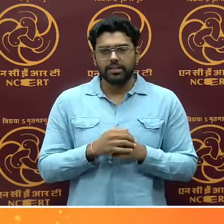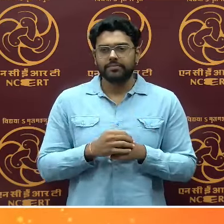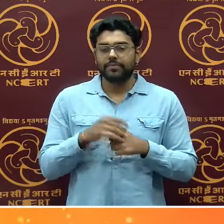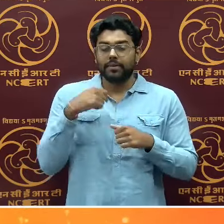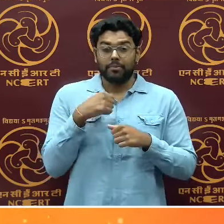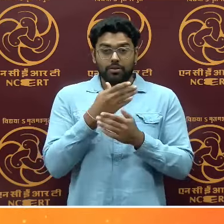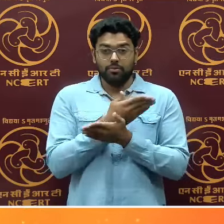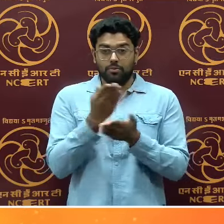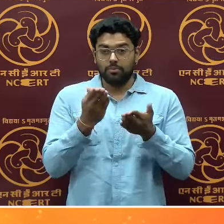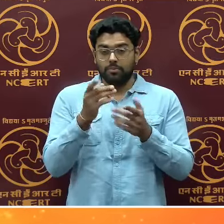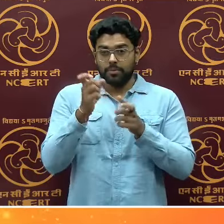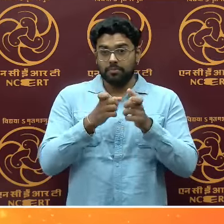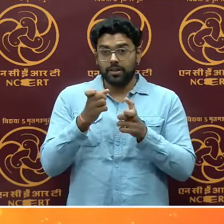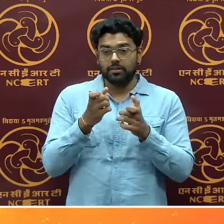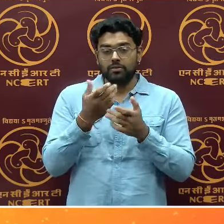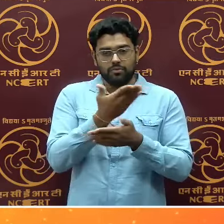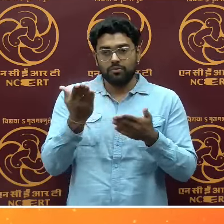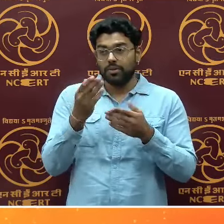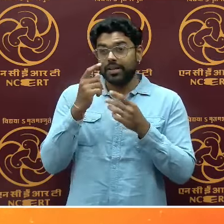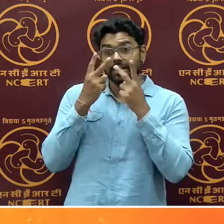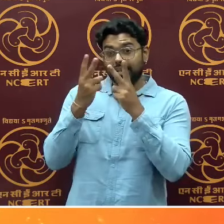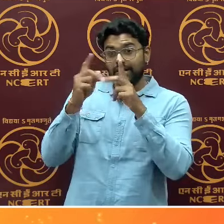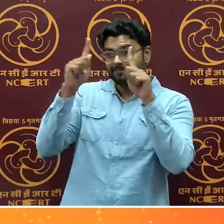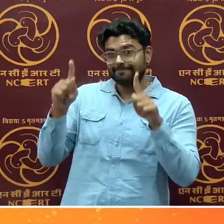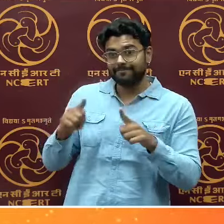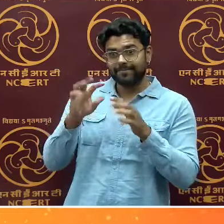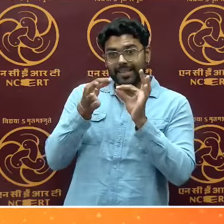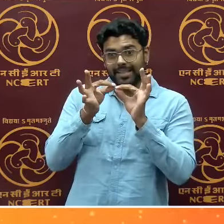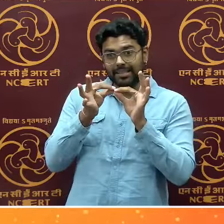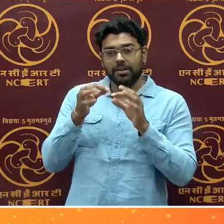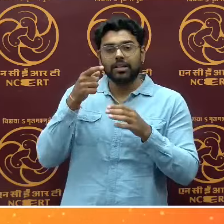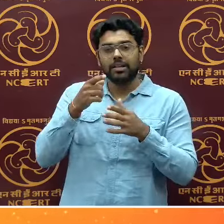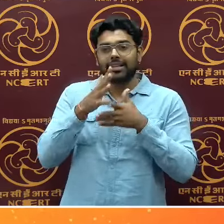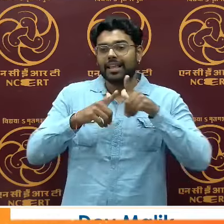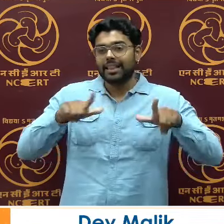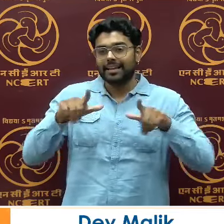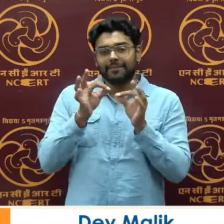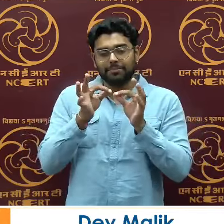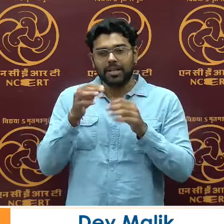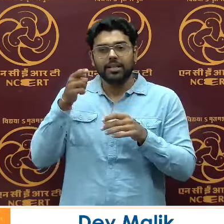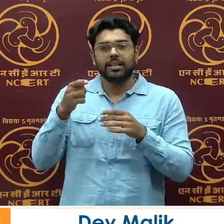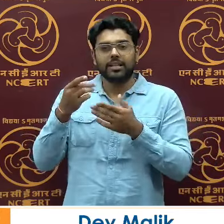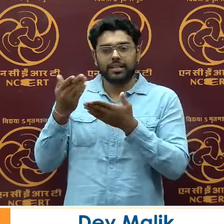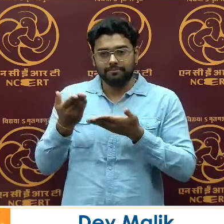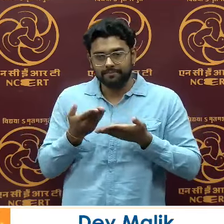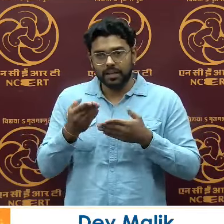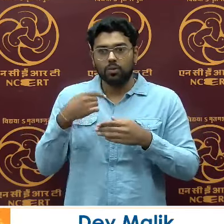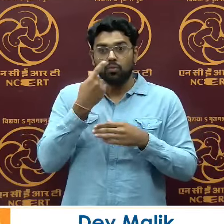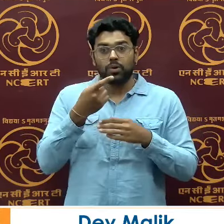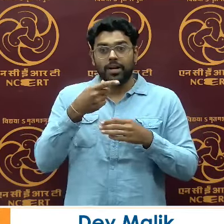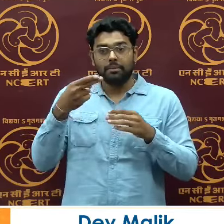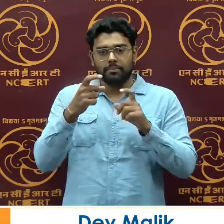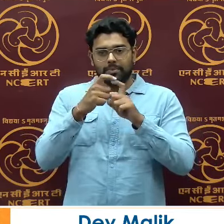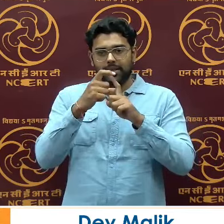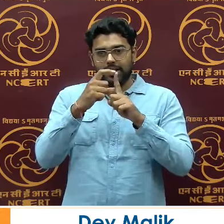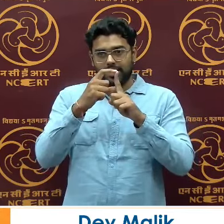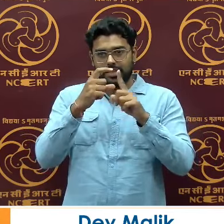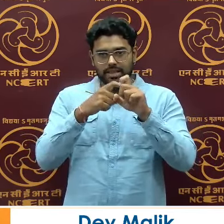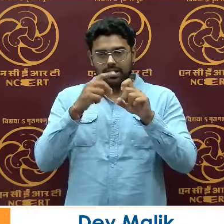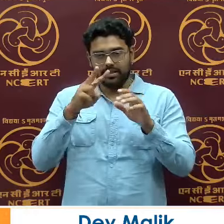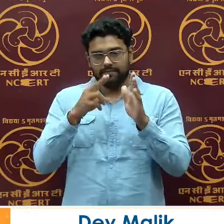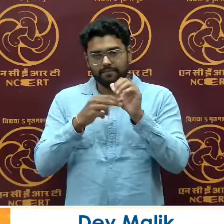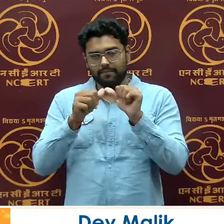just want to introduce our sign language interpreter as well, who is Dev Malik. देव मलिक का भी हम इस सेशन में बहुत बहुत स्वागत